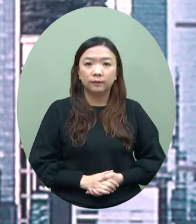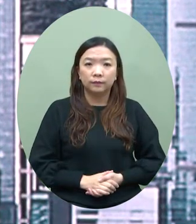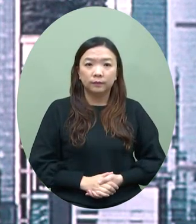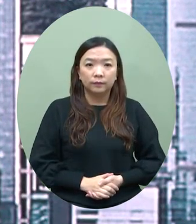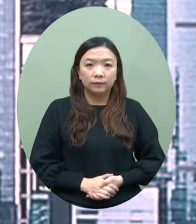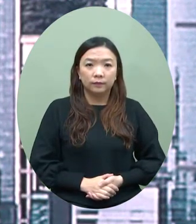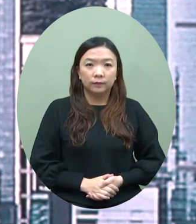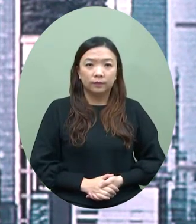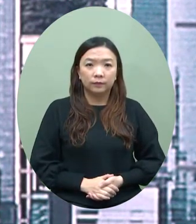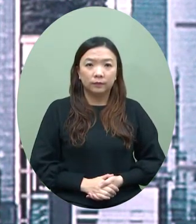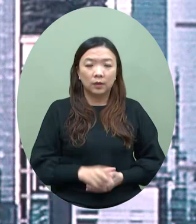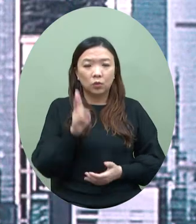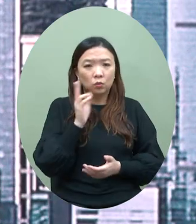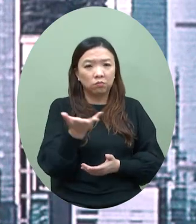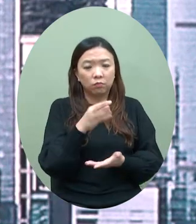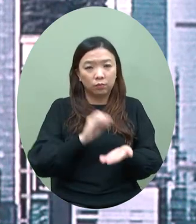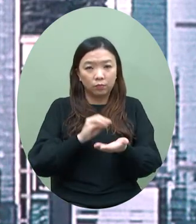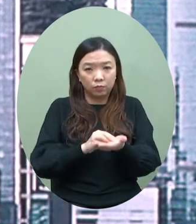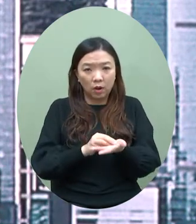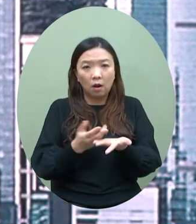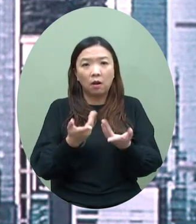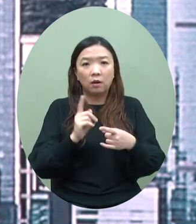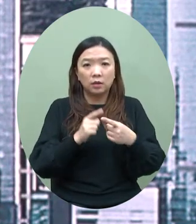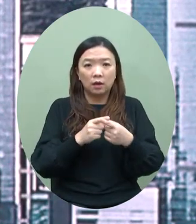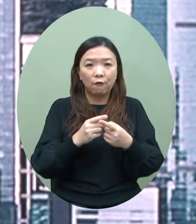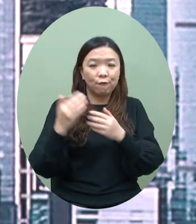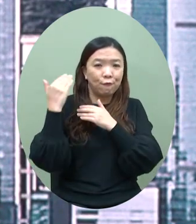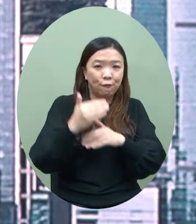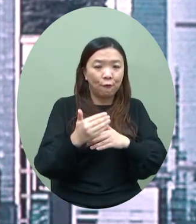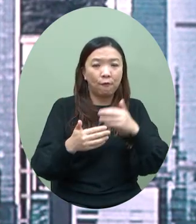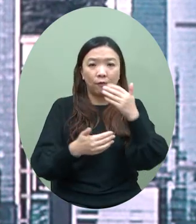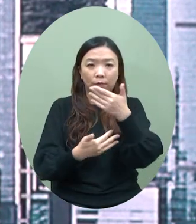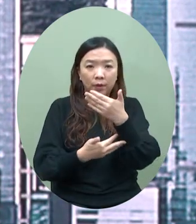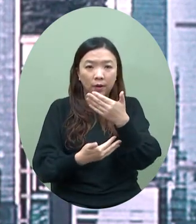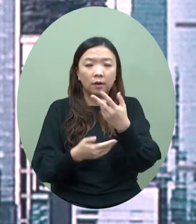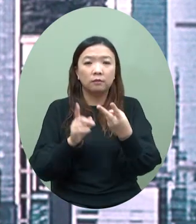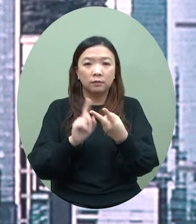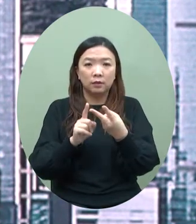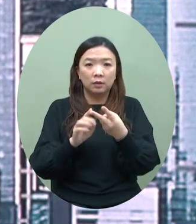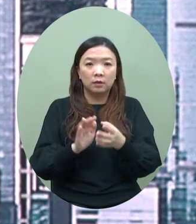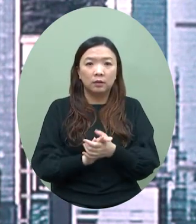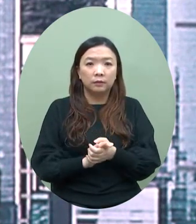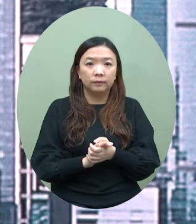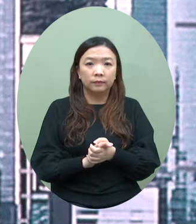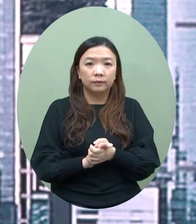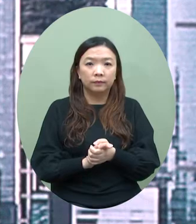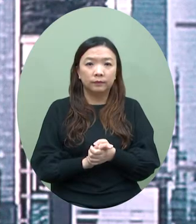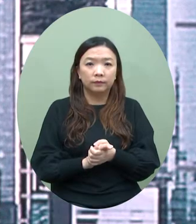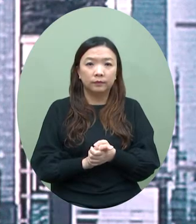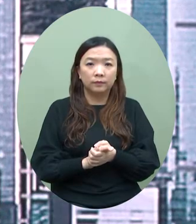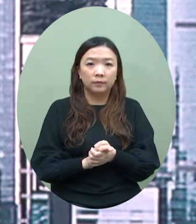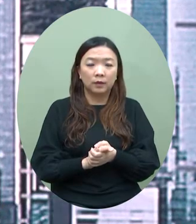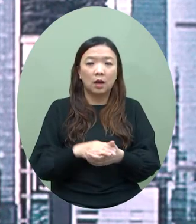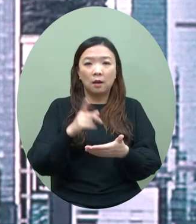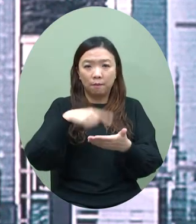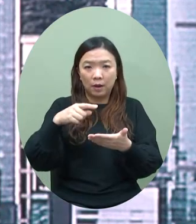以如果我哋確定到疫苗到步嘅時間，我哋都完成咗有關嗰個嘅即係認可